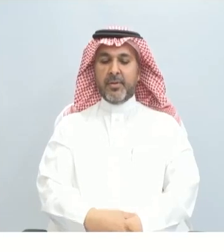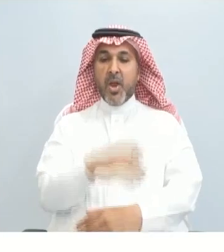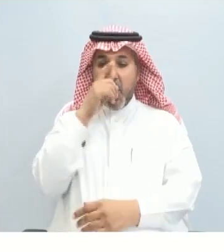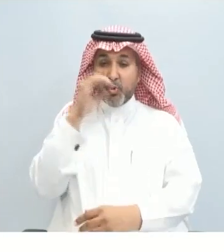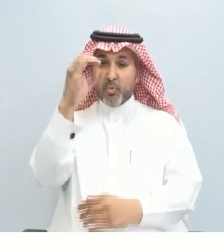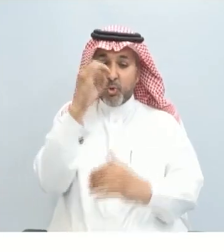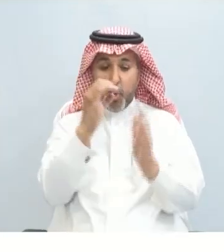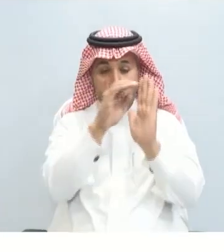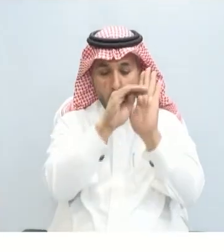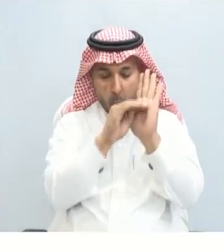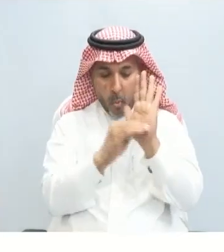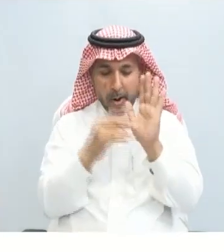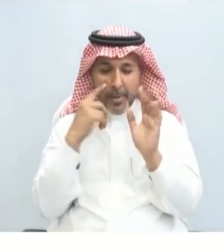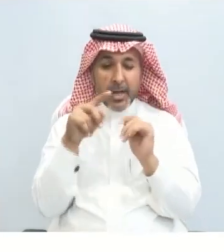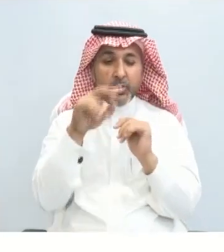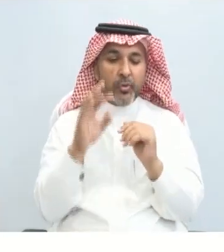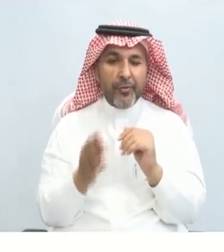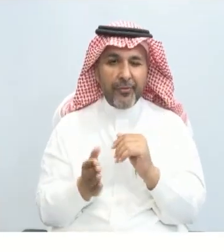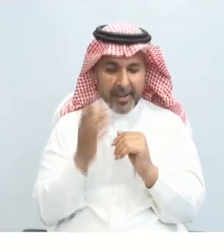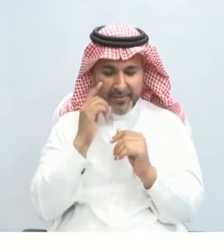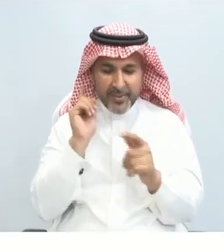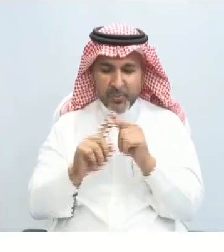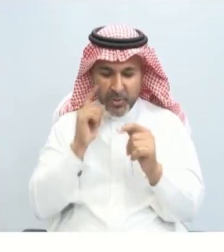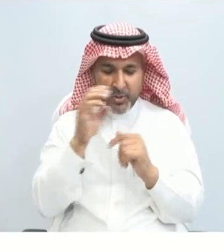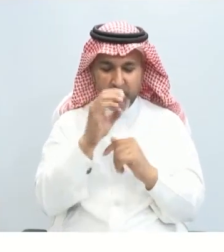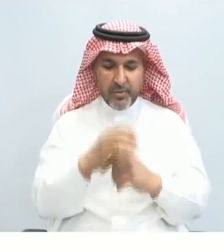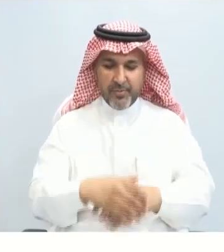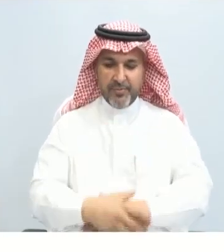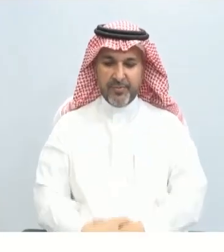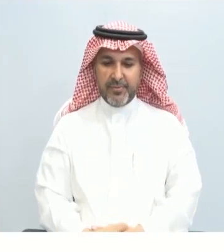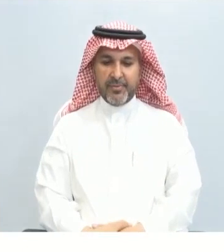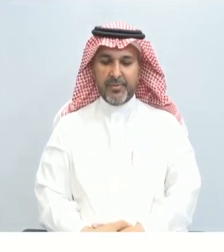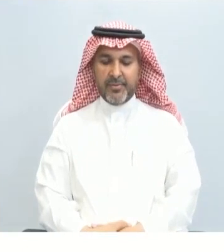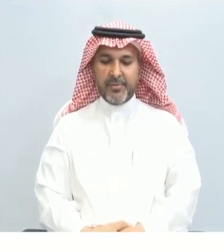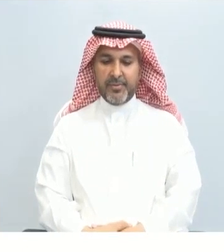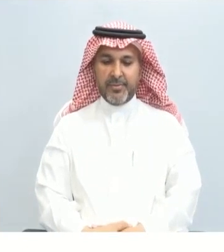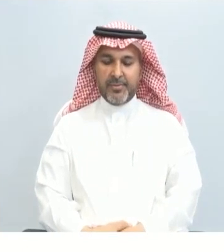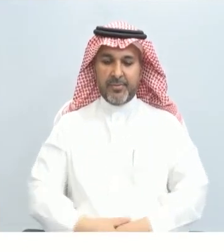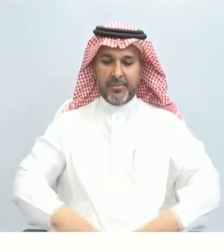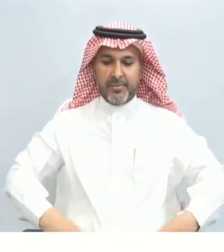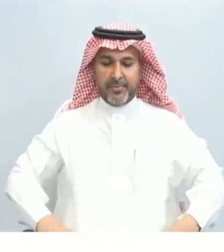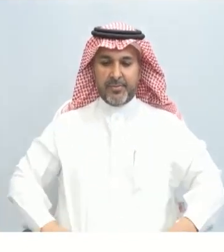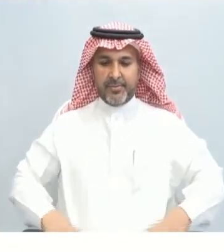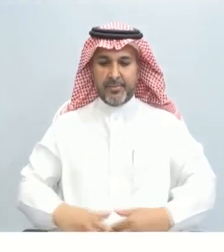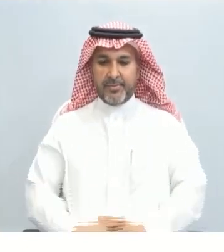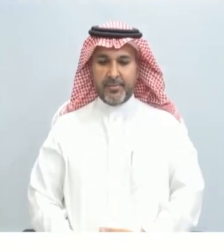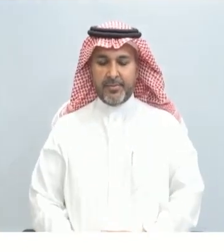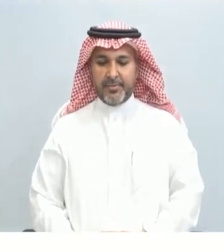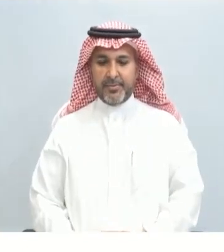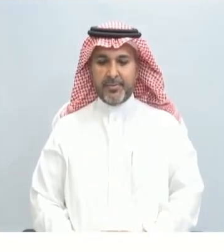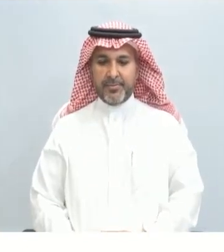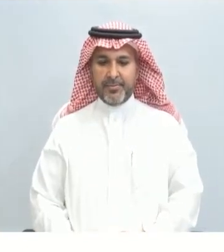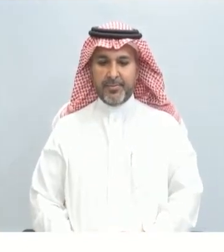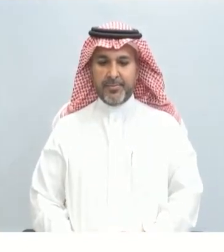المعادله بشكل كامل ممكن انا اجرب الخيارات واصل الى الناتج خصوصا هذا التكنيك يعني يكون منتشر في مثل الاختبار